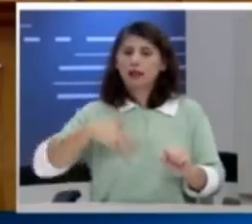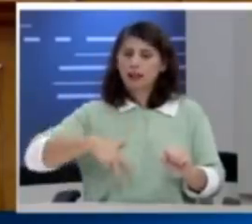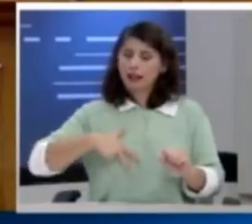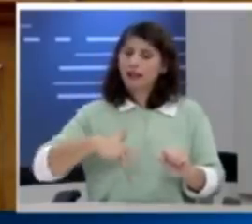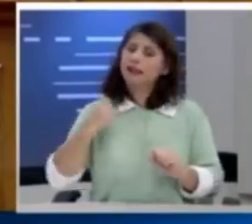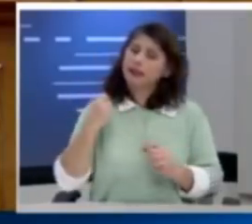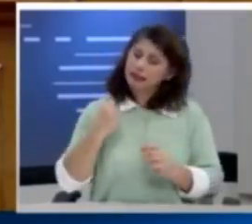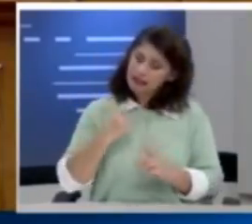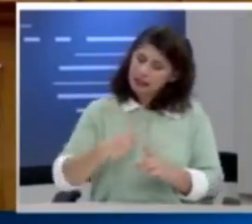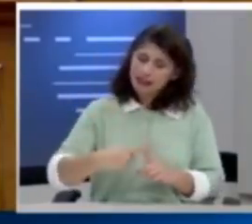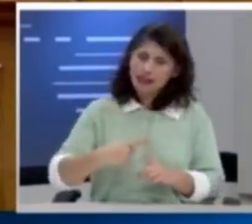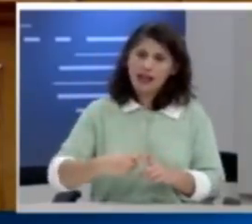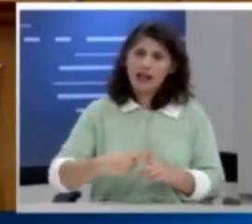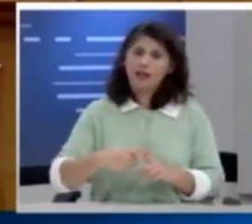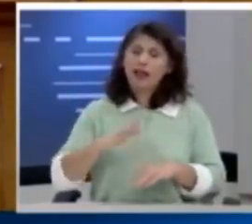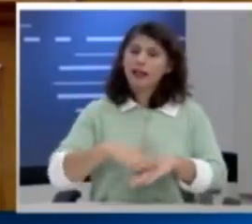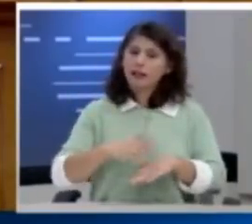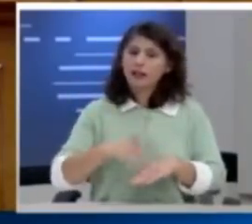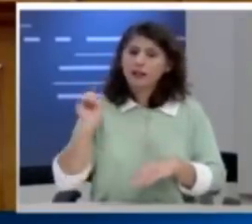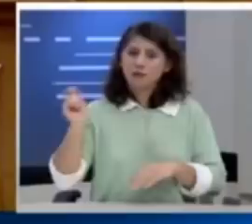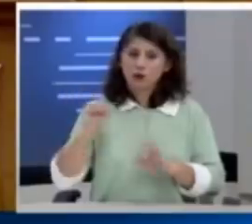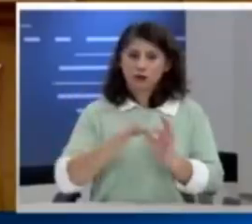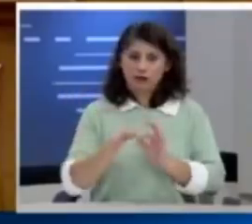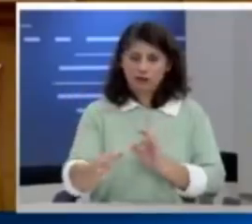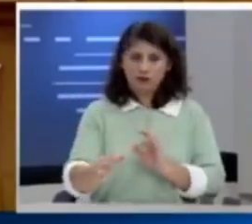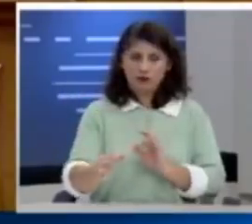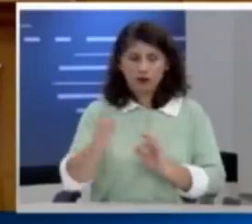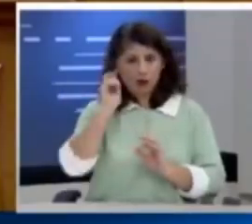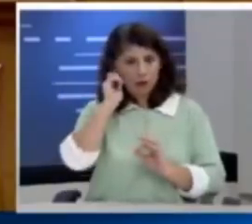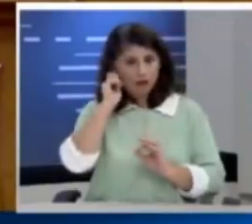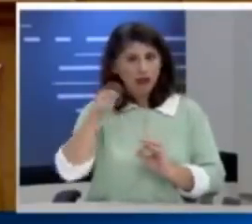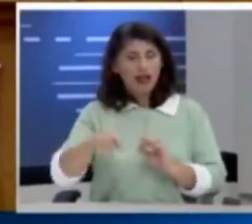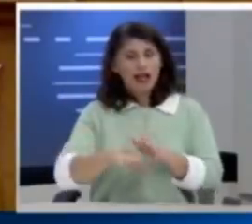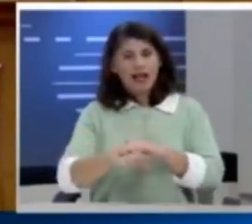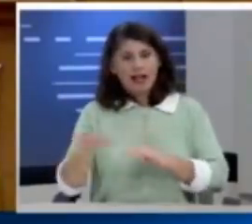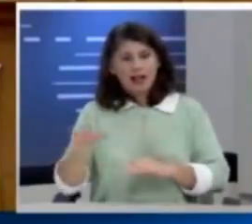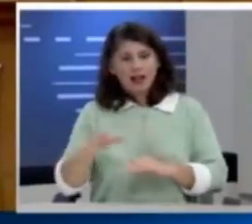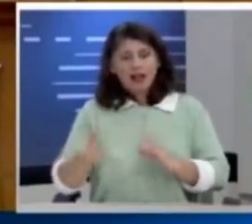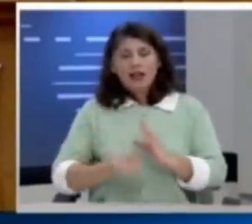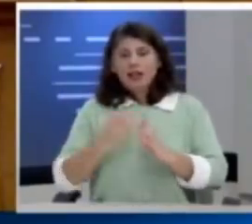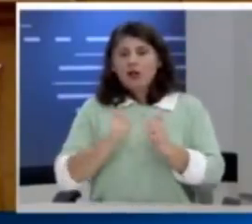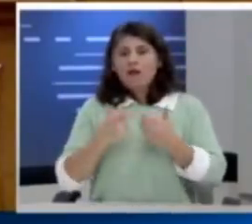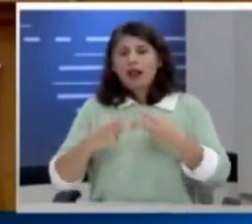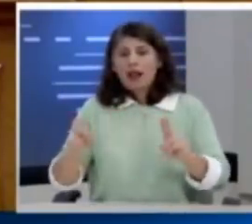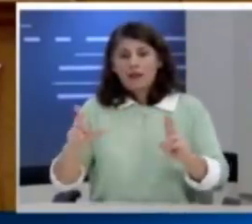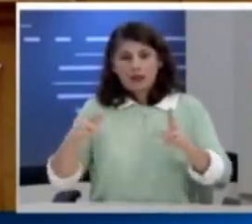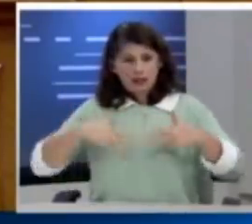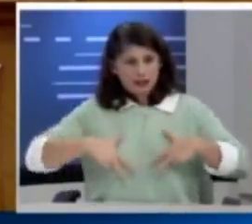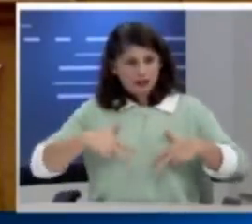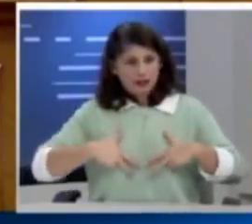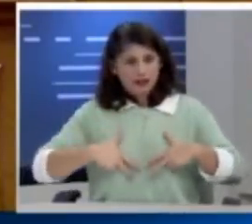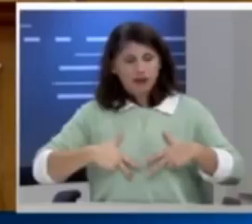στην Ελλάδα εξαιτίας της πολιτικής που εφαρμόζουν τόσο οι ονομαζόμενες δεξιές νεοφιλελεύθερες